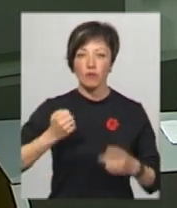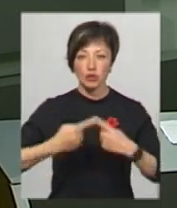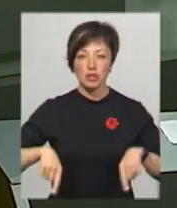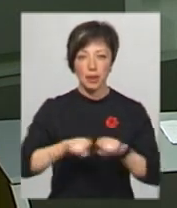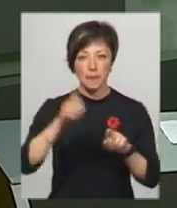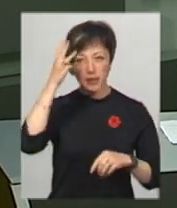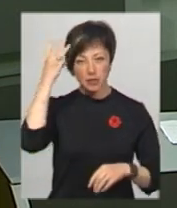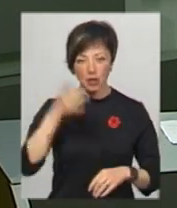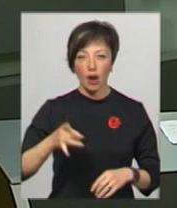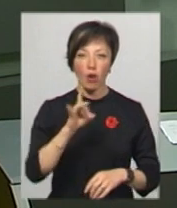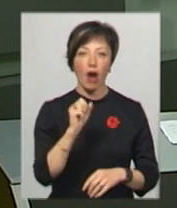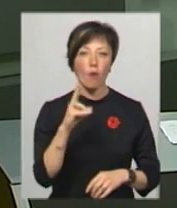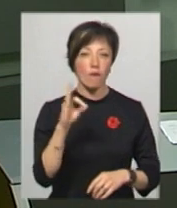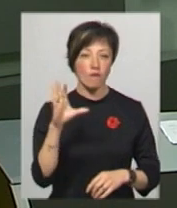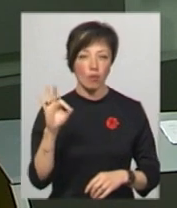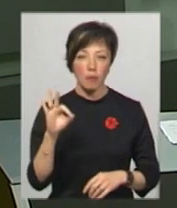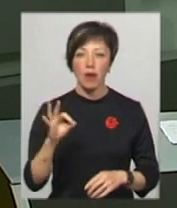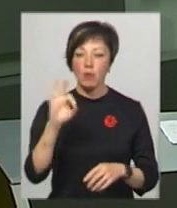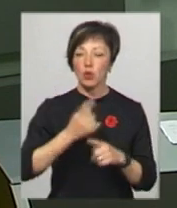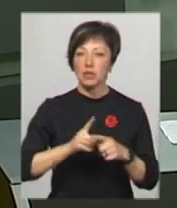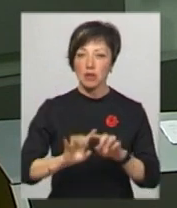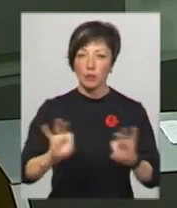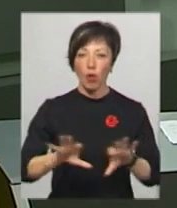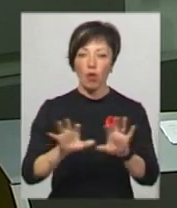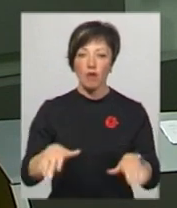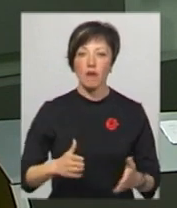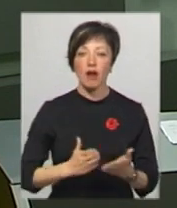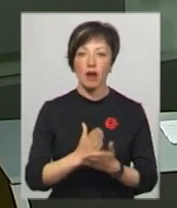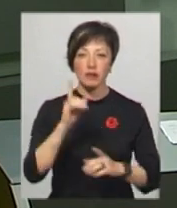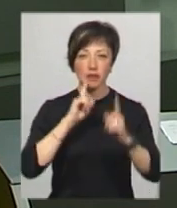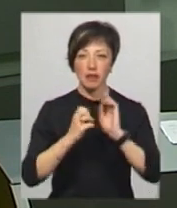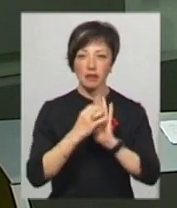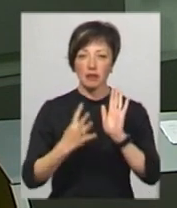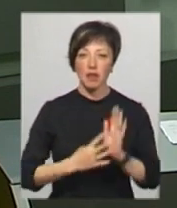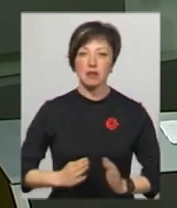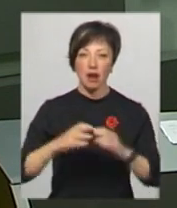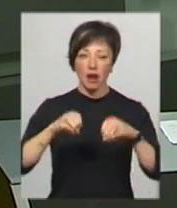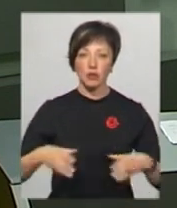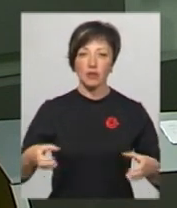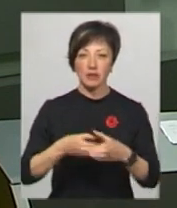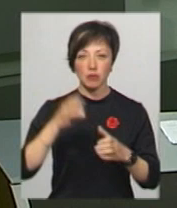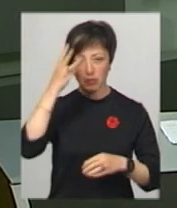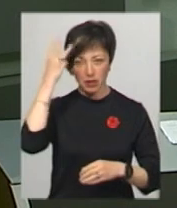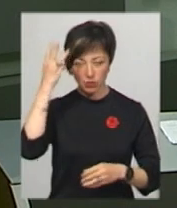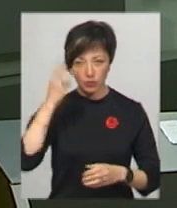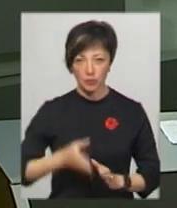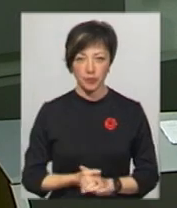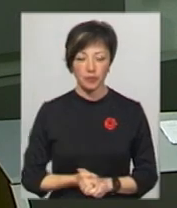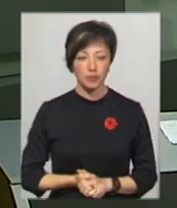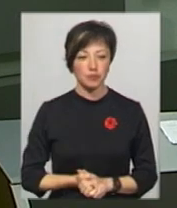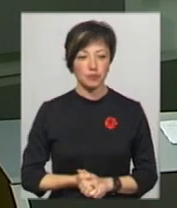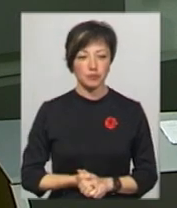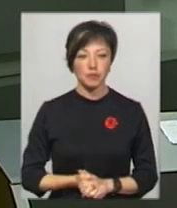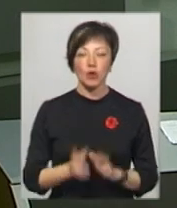частини Хмельницького мікрорайону Ракове. Про це каже голова Ради ветеранів 19-ї ракетної дивізії у Хмельницькому Віктор